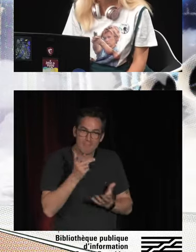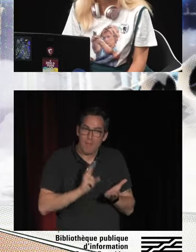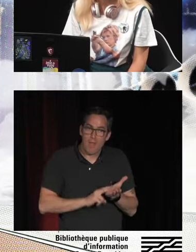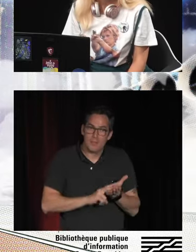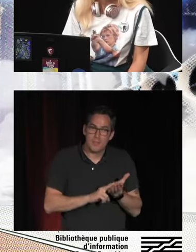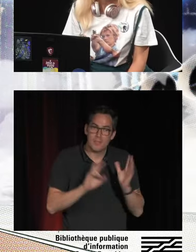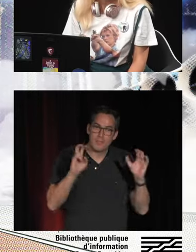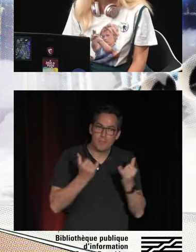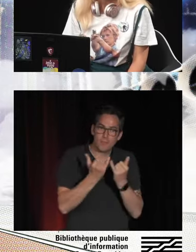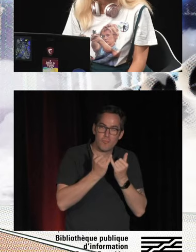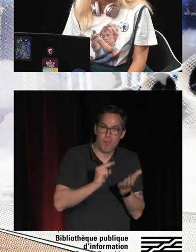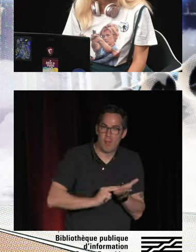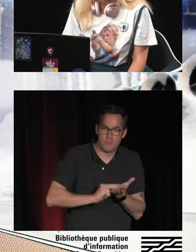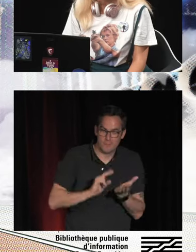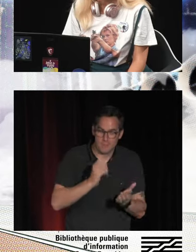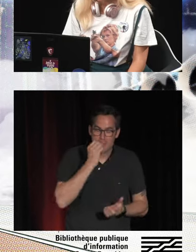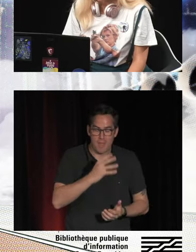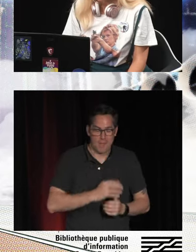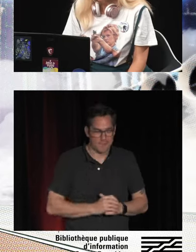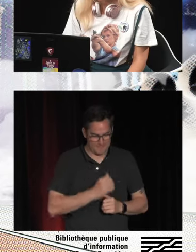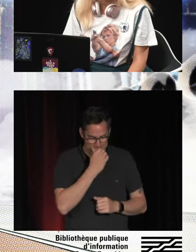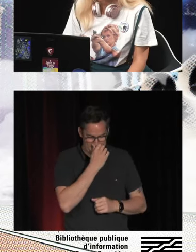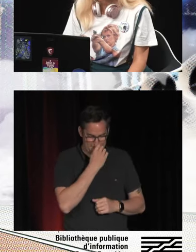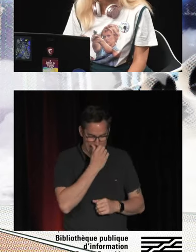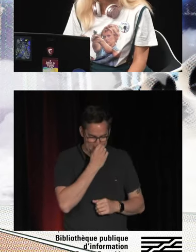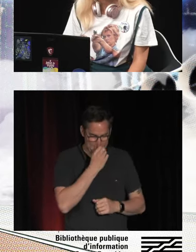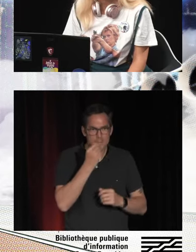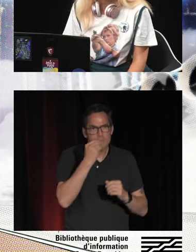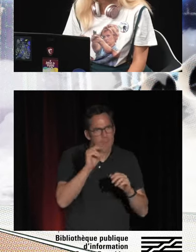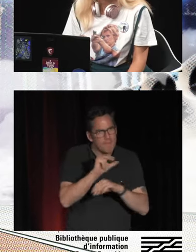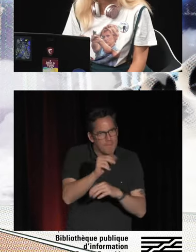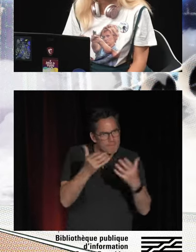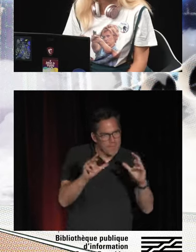temps. Ok, on va se mettre là, on est bientôt à la fin.